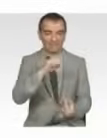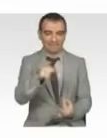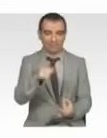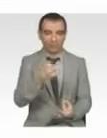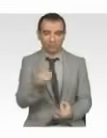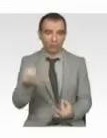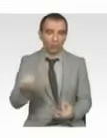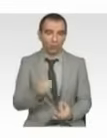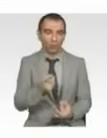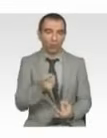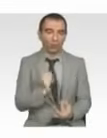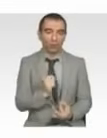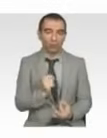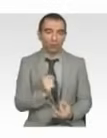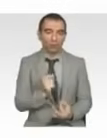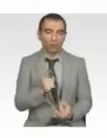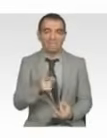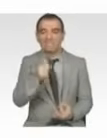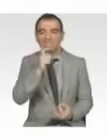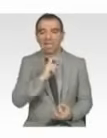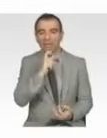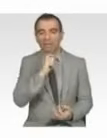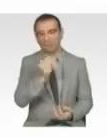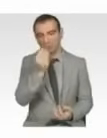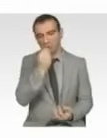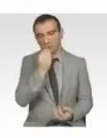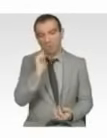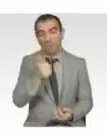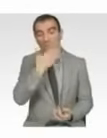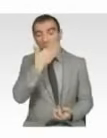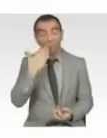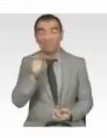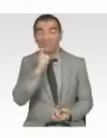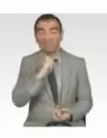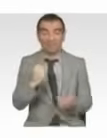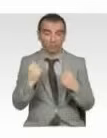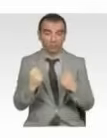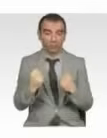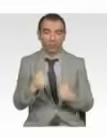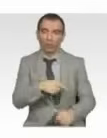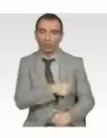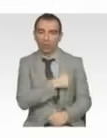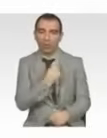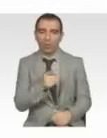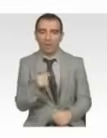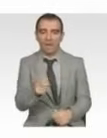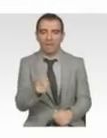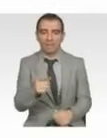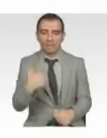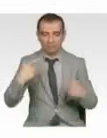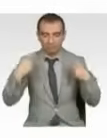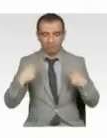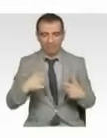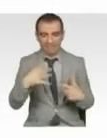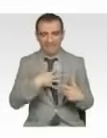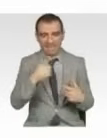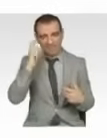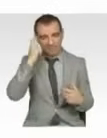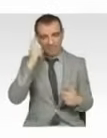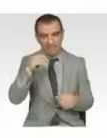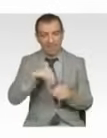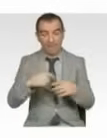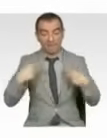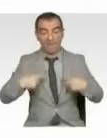hepimiz çoğunlukla aslında yanlış besleniyoruz ya da orucu yanlış tutuyoruz. Normalde fıtratımıza göre, yani